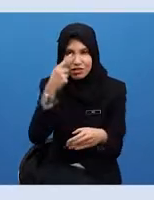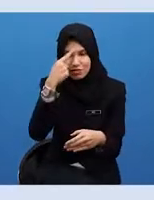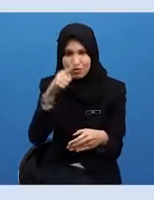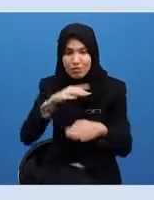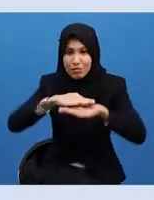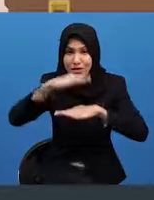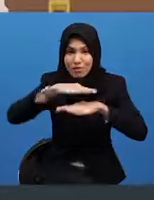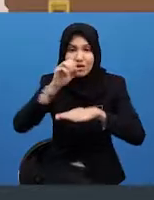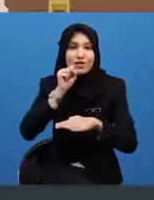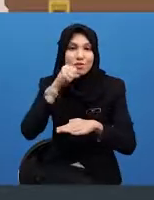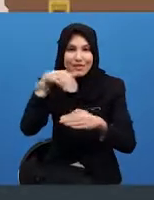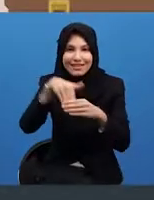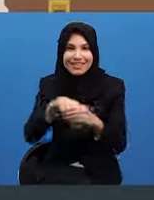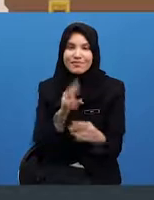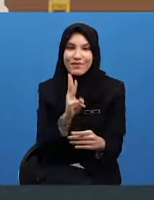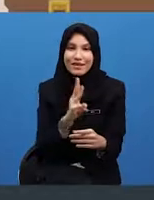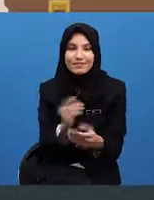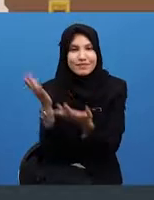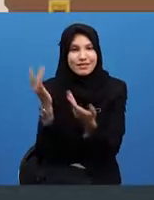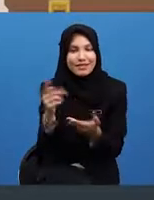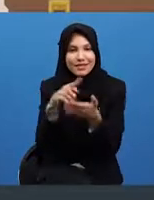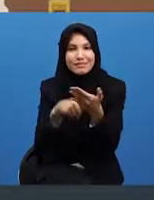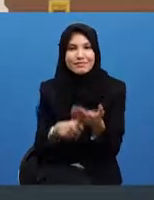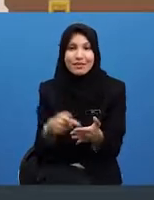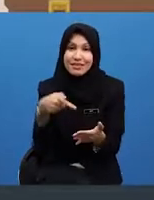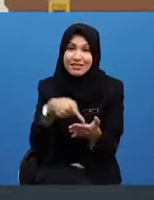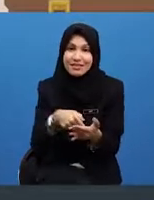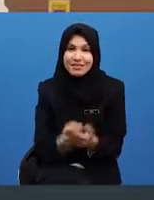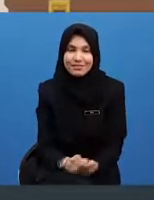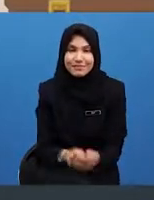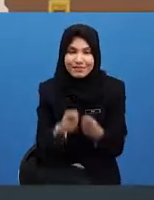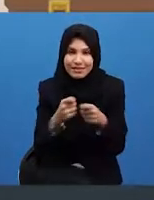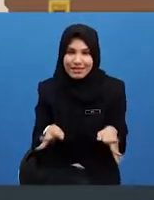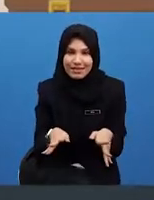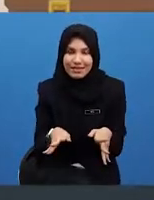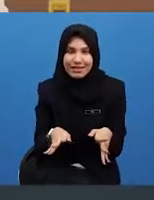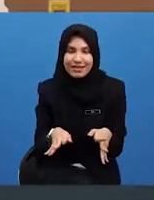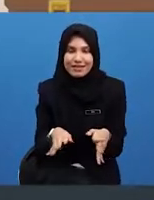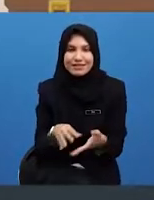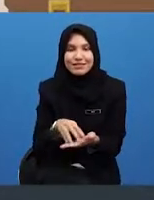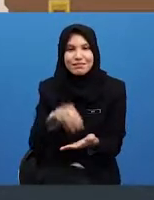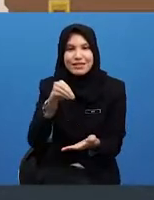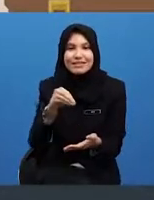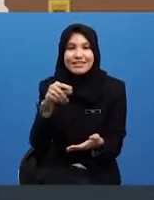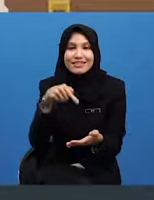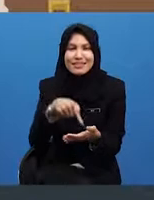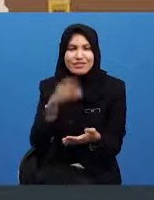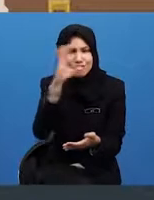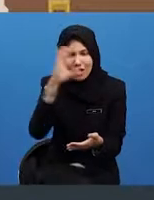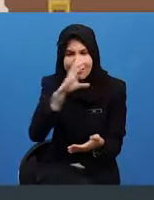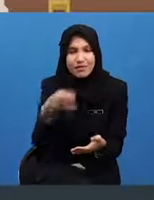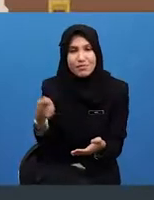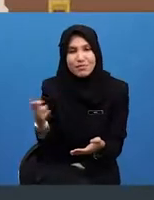dalam air. Tunggu apa lagi? Setelah sesi pembelajaran ini, carilah bahan-bahan